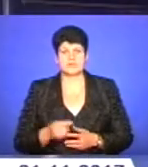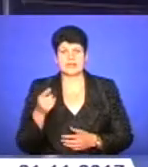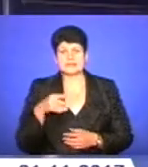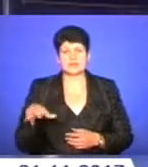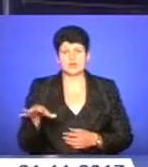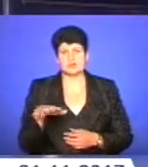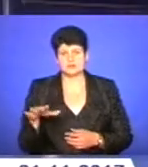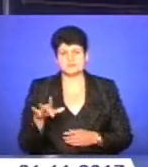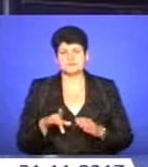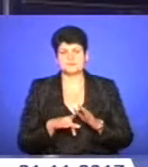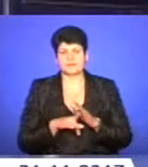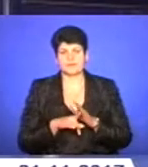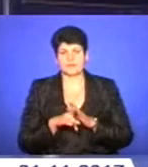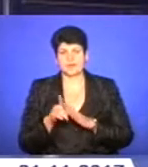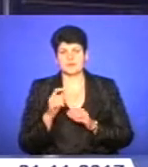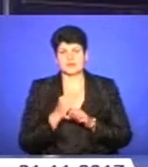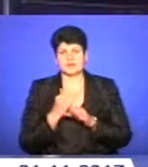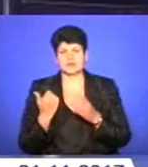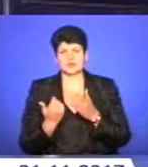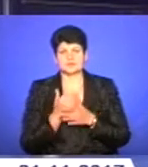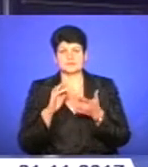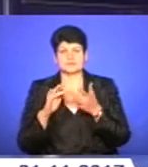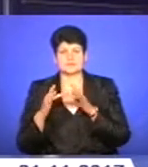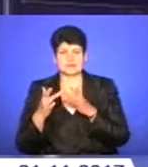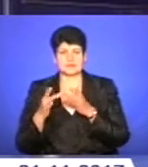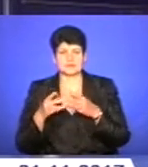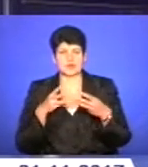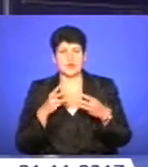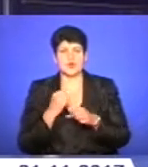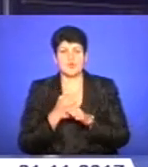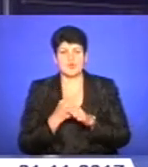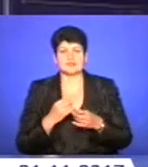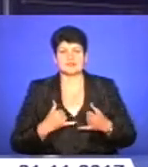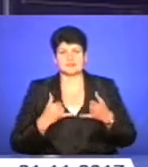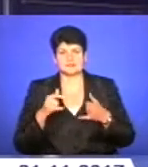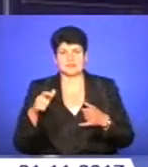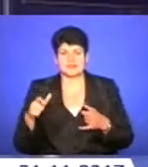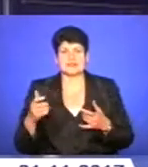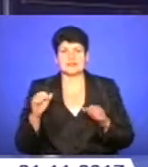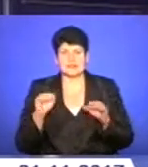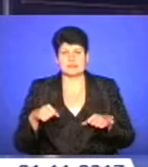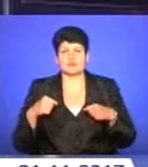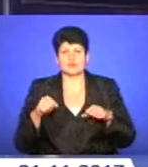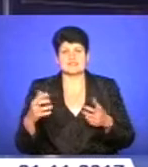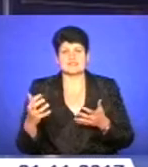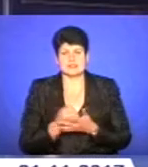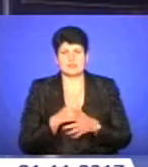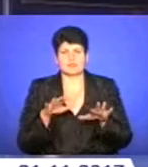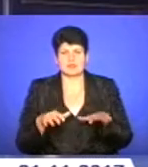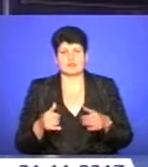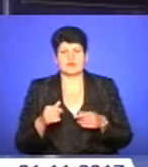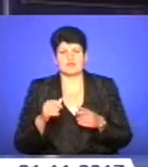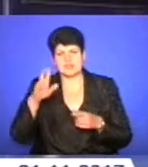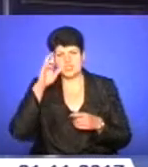Тернопільщині запустять новий веб-портал «Робота на громаду», який надасть людям змогу знайти посаду у державних установах. Ініціатор